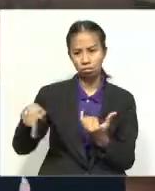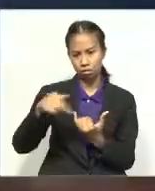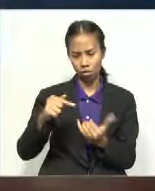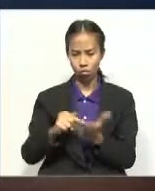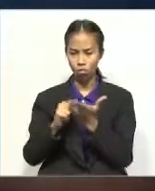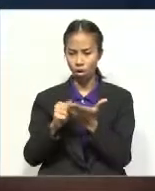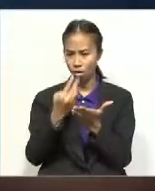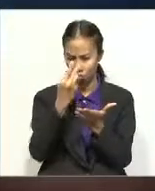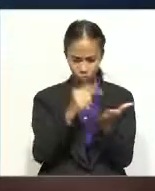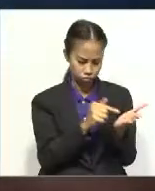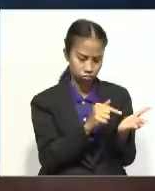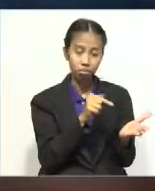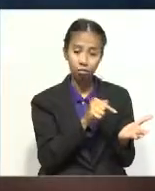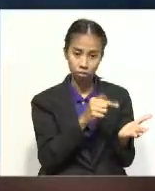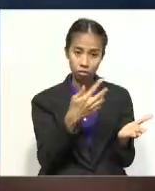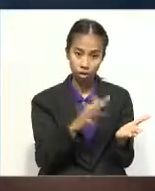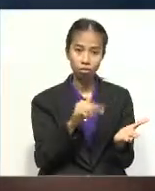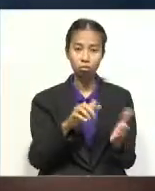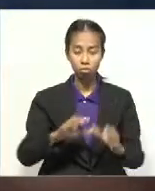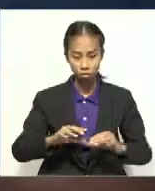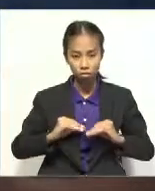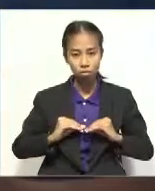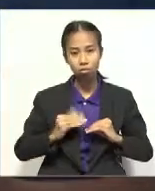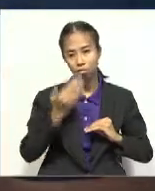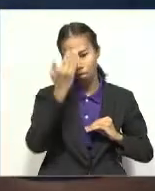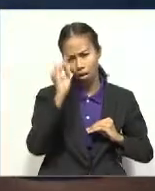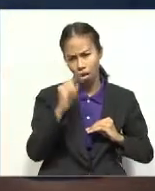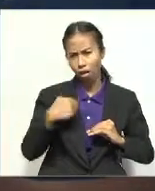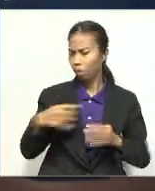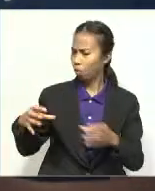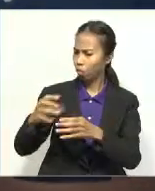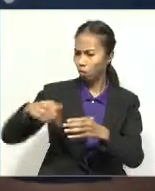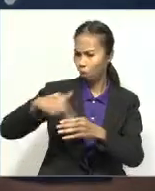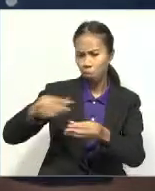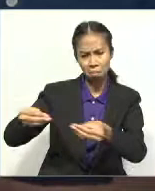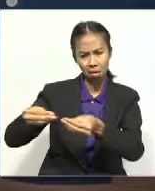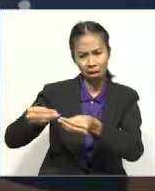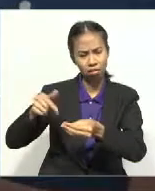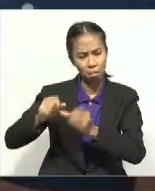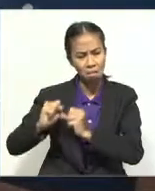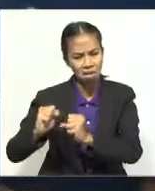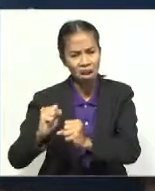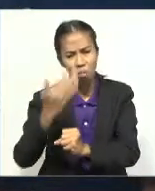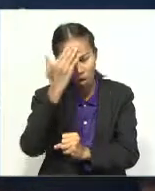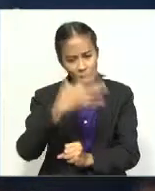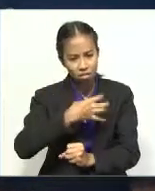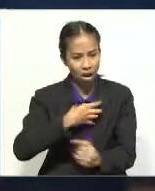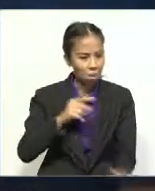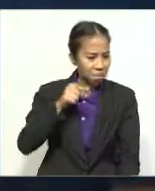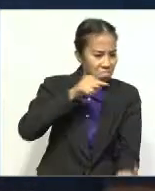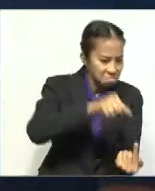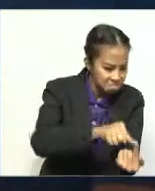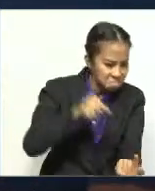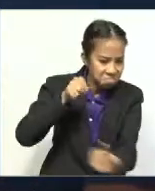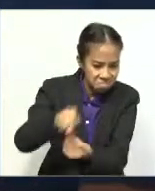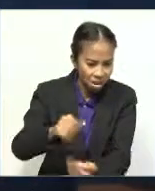ำตัวอย่างมาให้ตรวจสอบนะคะอีกทั้งยอมรับด้วยค่ะว่าเป็นความพยายามของกลุ่มนักพนันที่จะให้เข้าถึงประชาชนหรือว่า